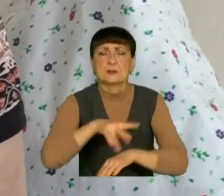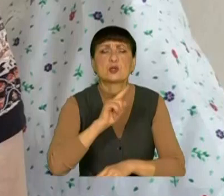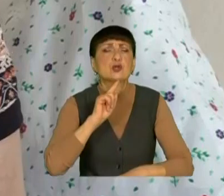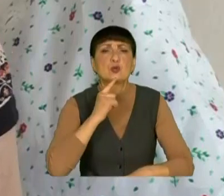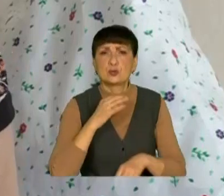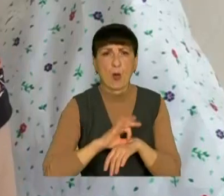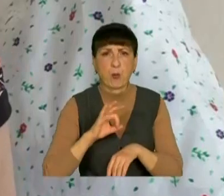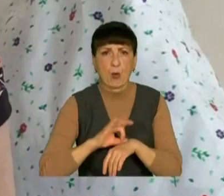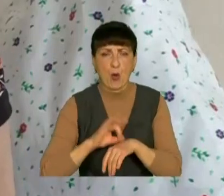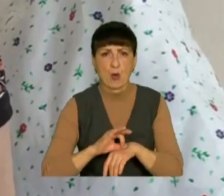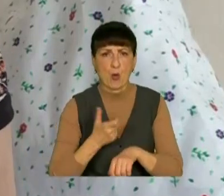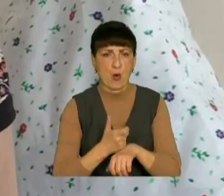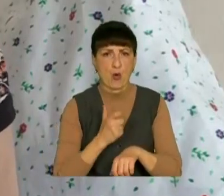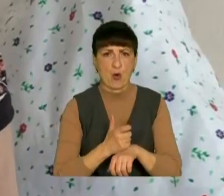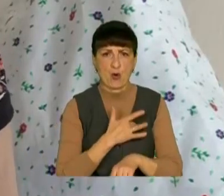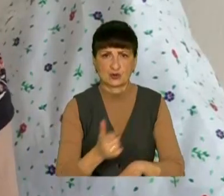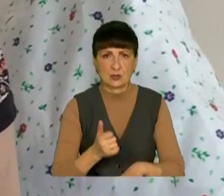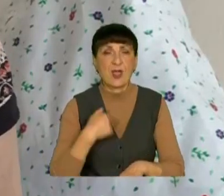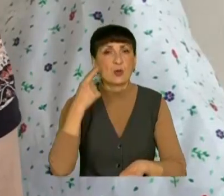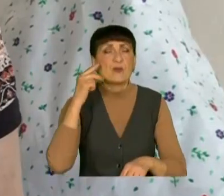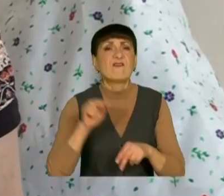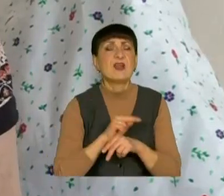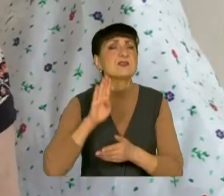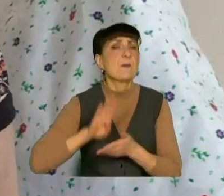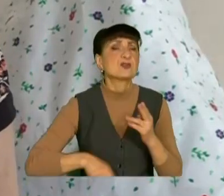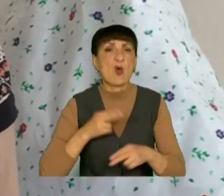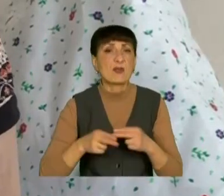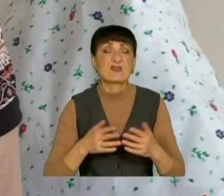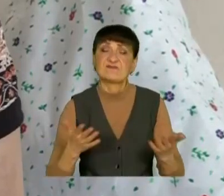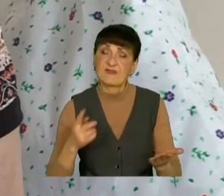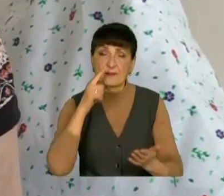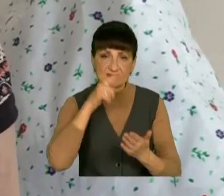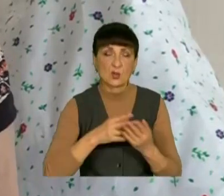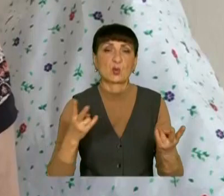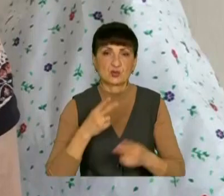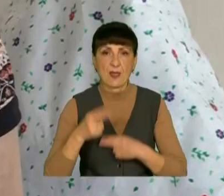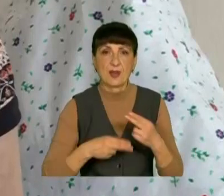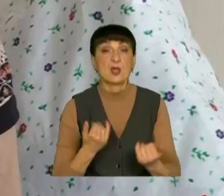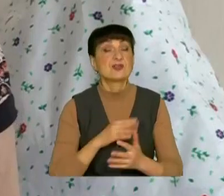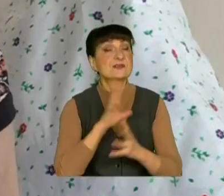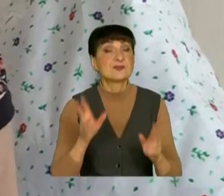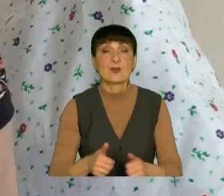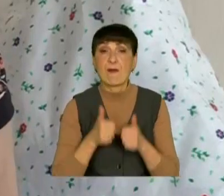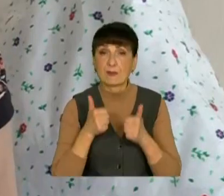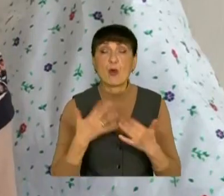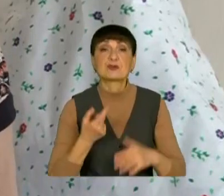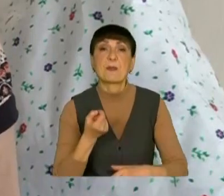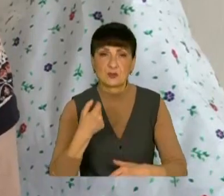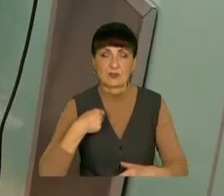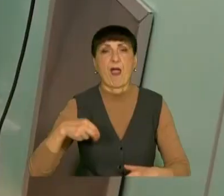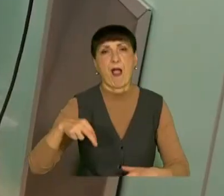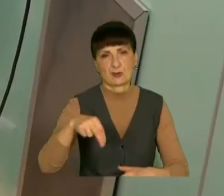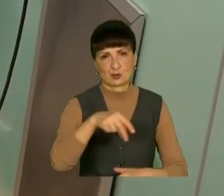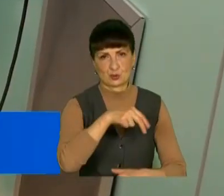и ужасно больно. Думала, что смогу вылечиться без операции, но оказалось нет. Сейчас все хорошо. Уже потихоньку хожу по